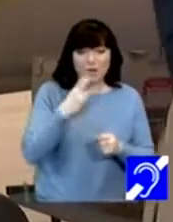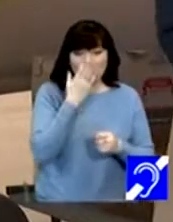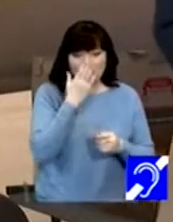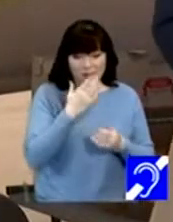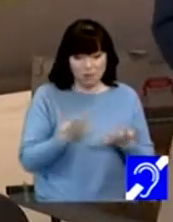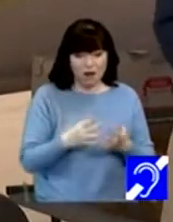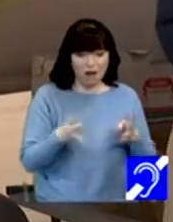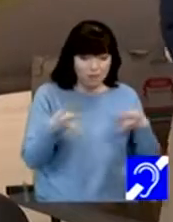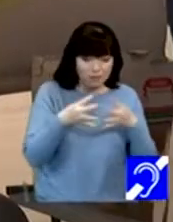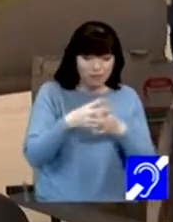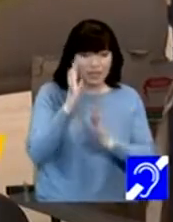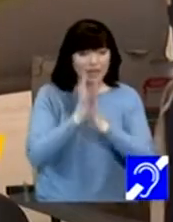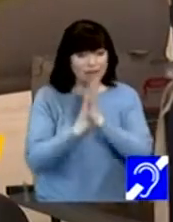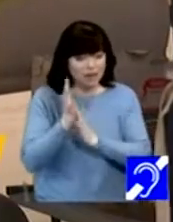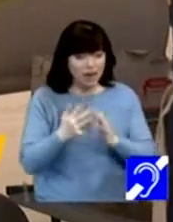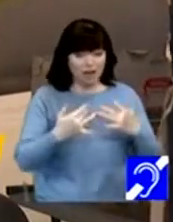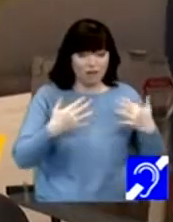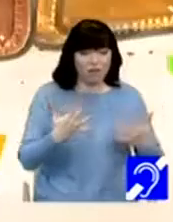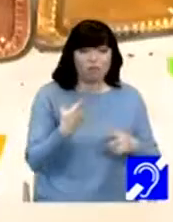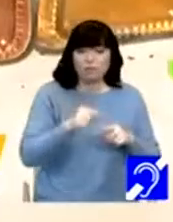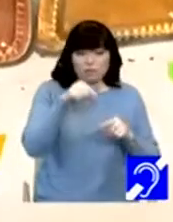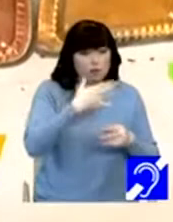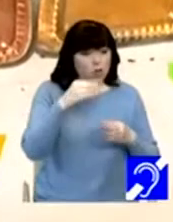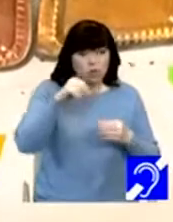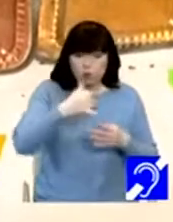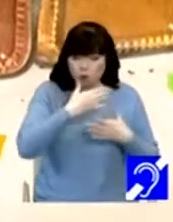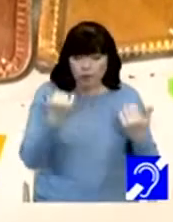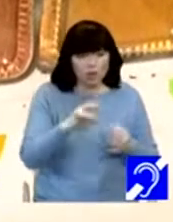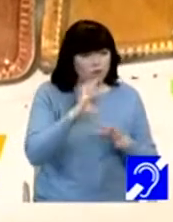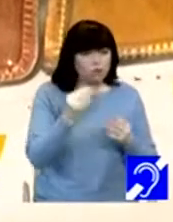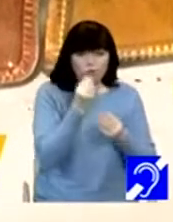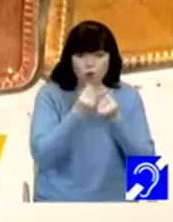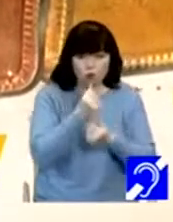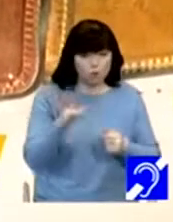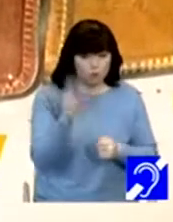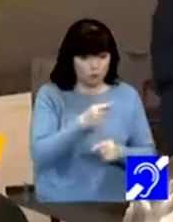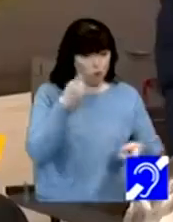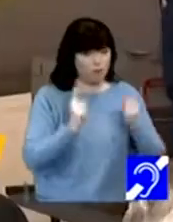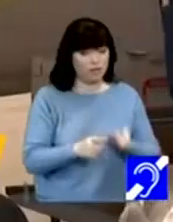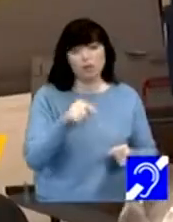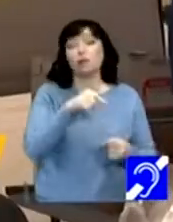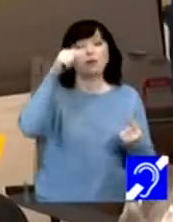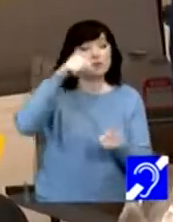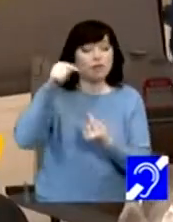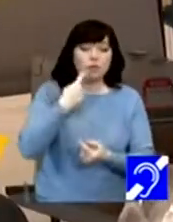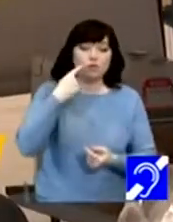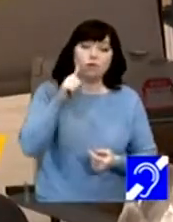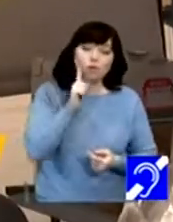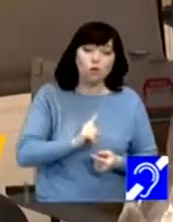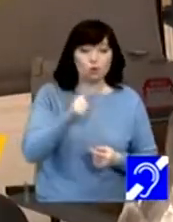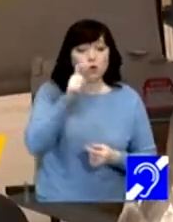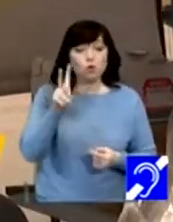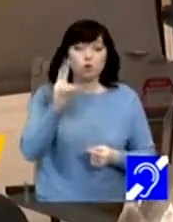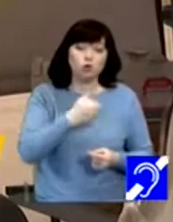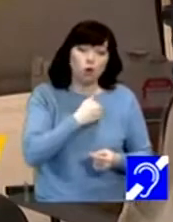diferite mixuri pentru mâncare, care nu conțin nici sare, nici ceva artificial, care corespunde gustului